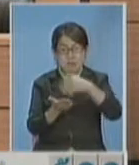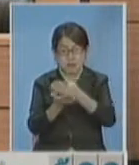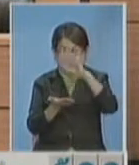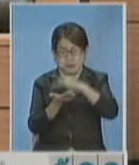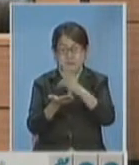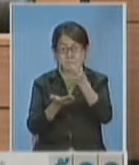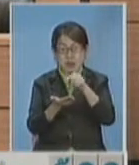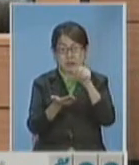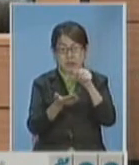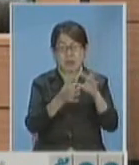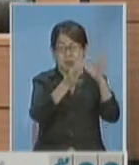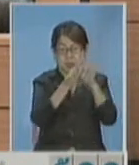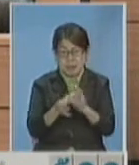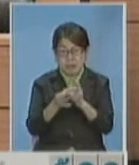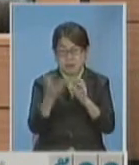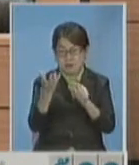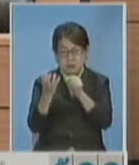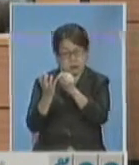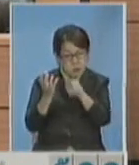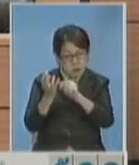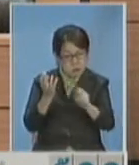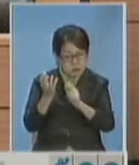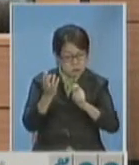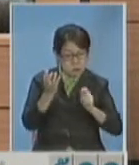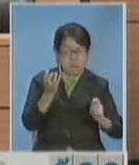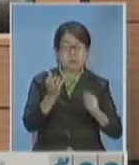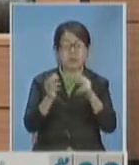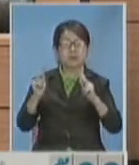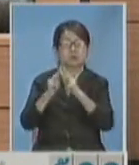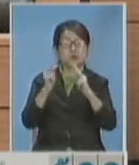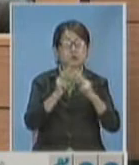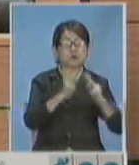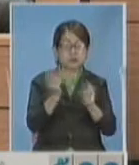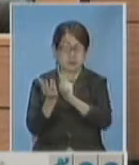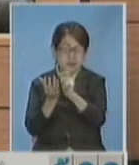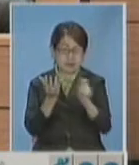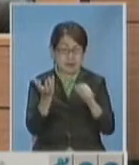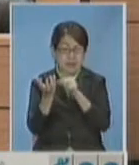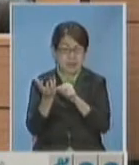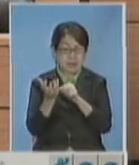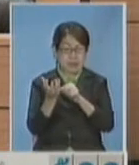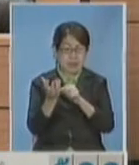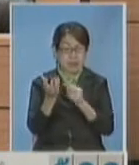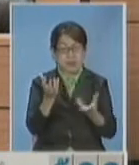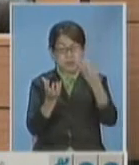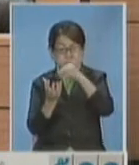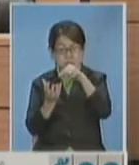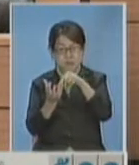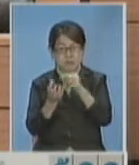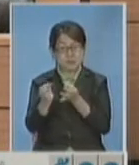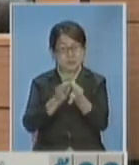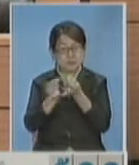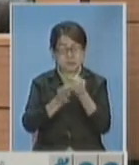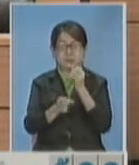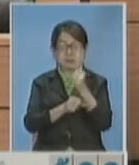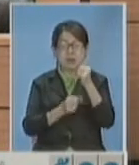ผลที่มันจะเกี่ยวพันกับหลายหน่วยงานที่ใช้งบประมาณก็สามารถทำได้แต่